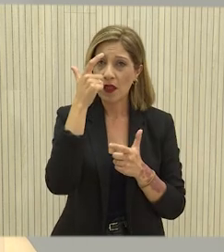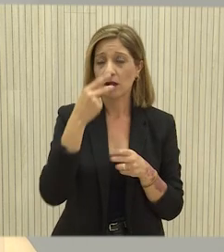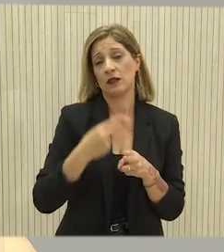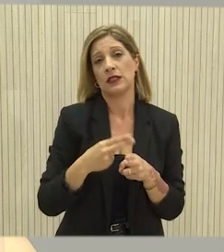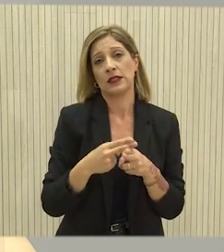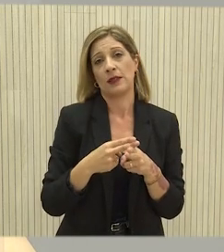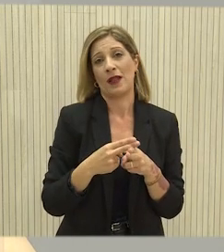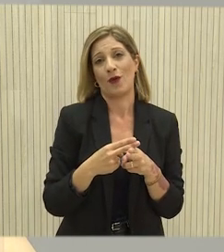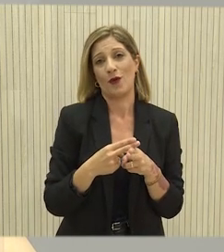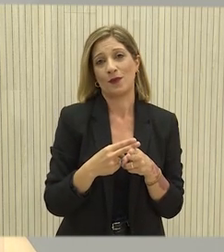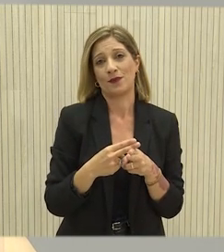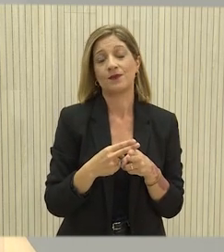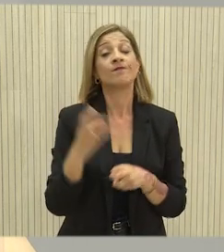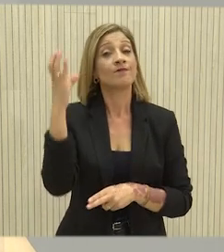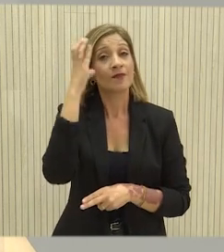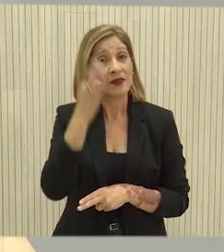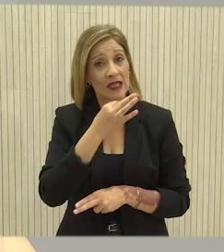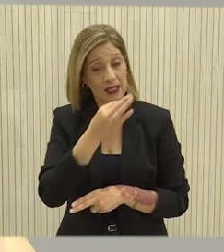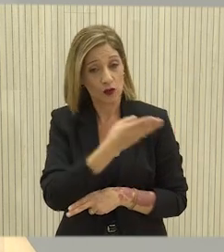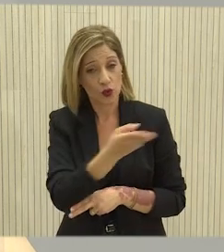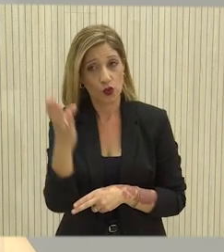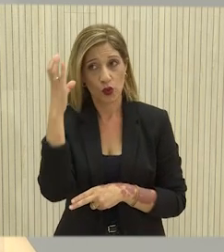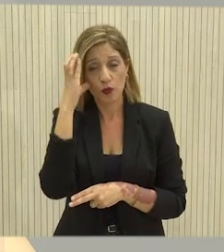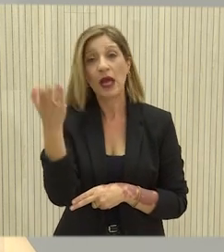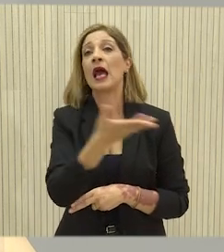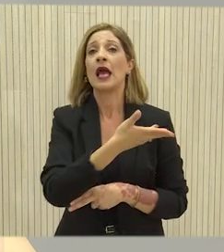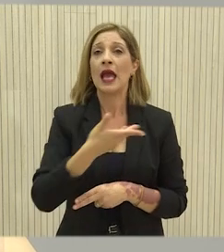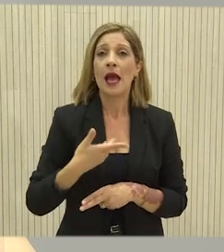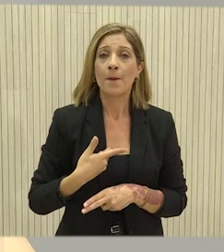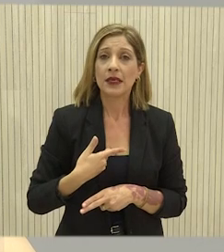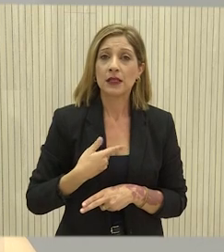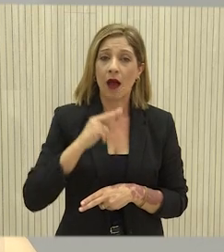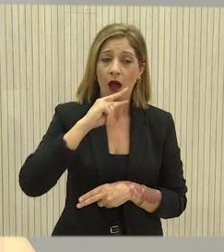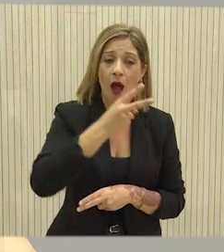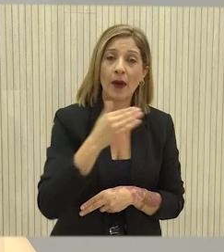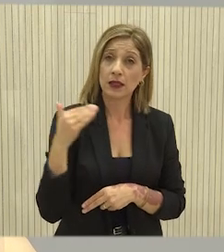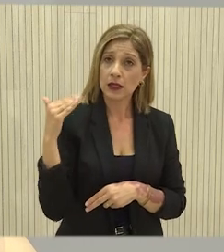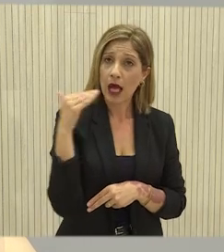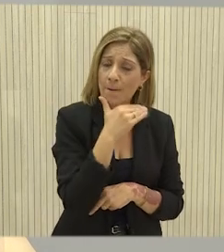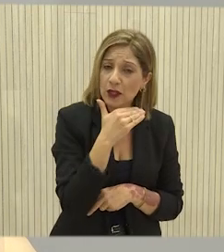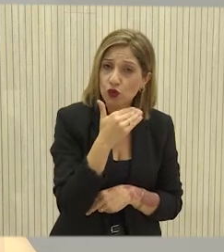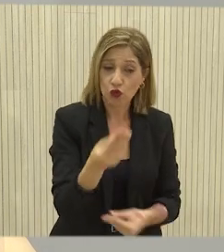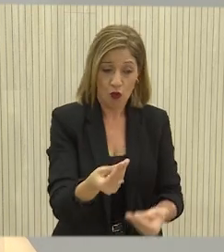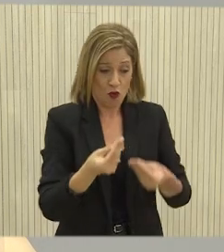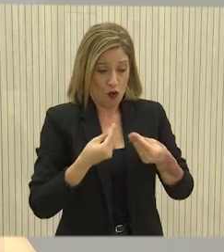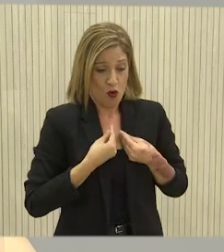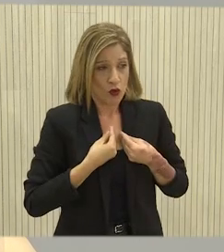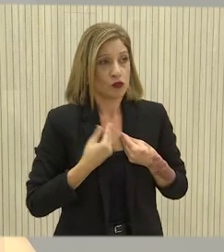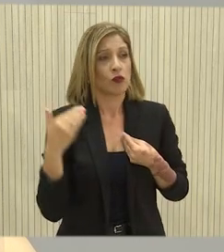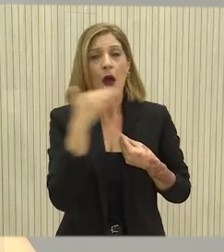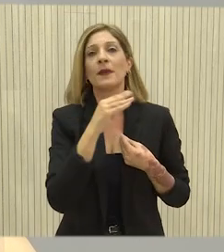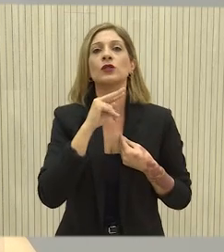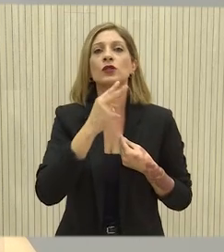μια σημαντική εξέλιξη. Υπενθυμίζω ότι η πλευρά μας απάντησε άμεσα εντός των πρώτων 24 ωρών